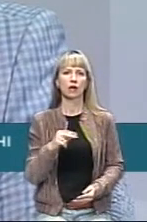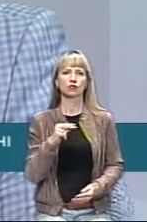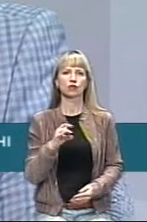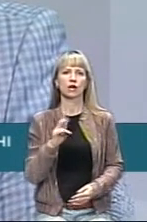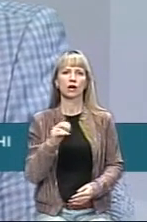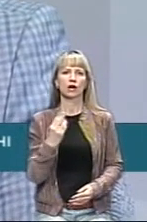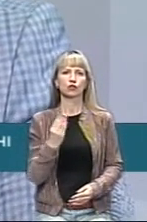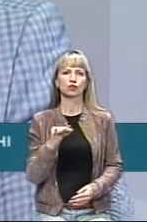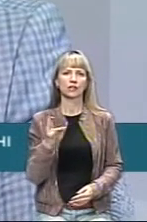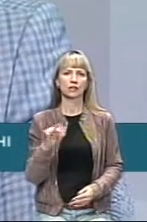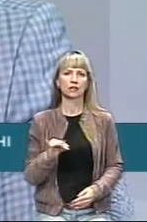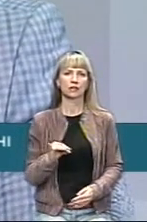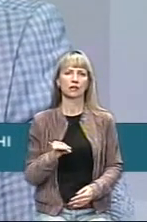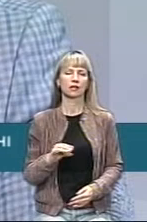і,